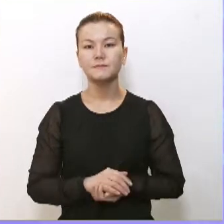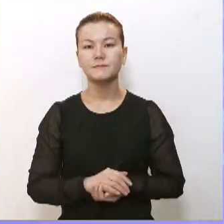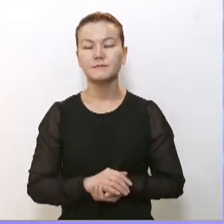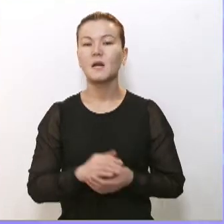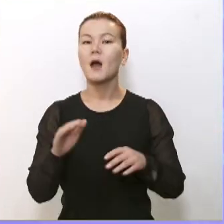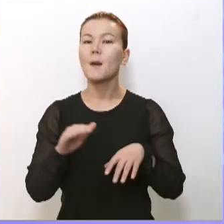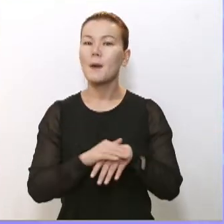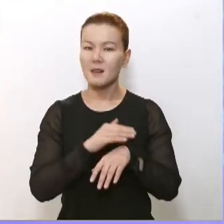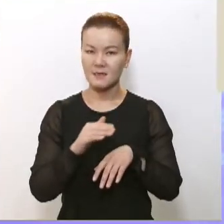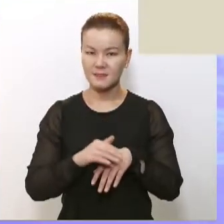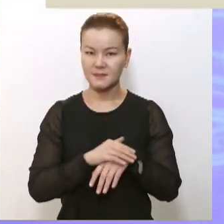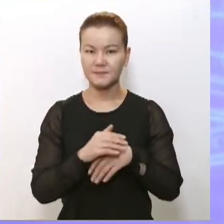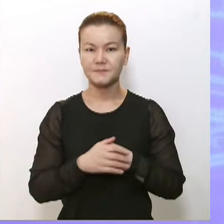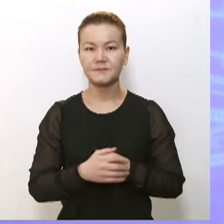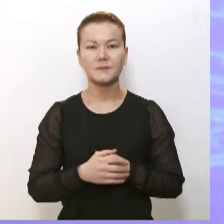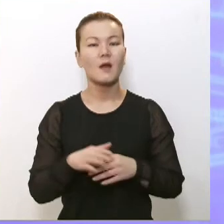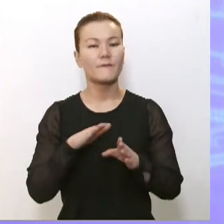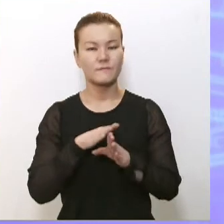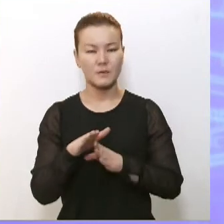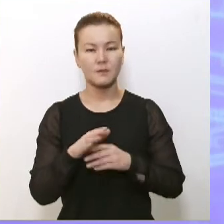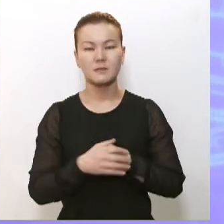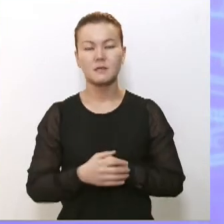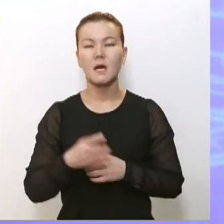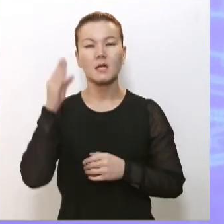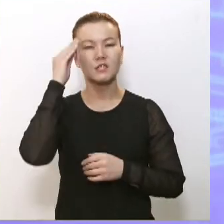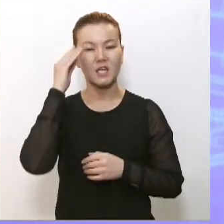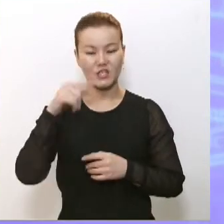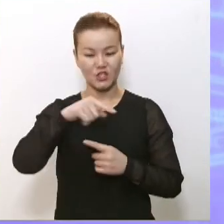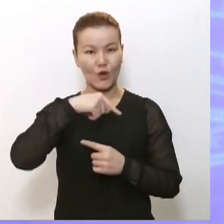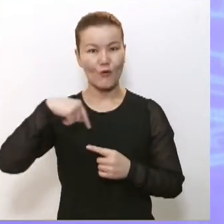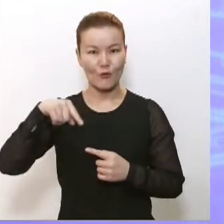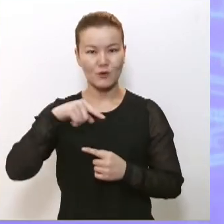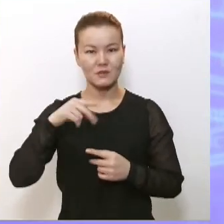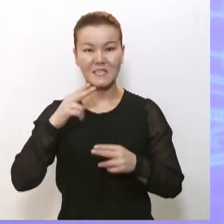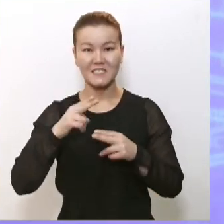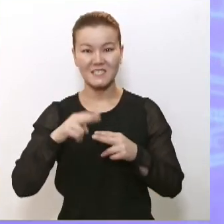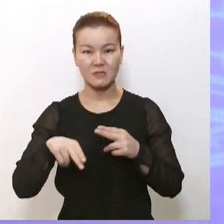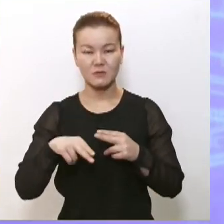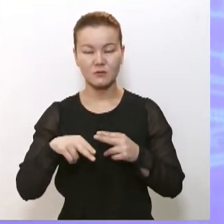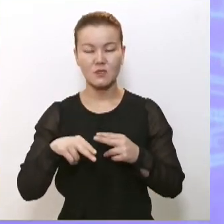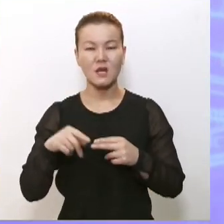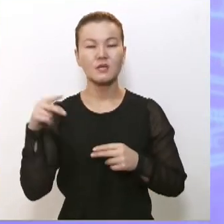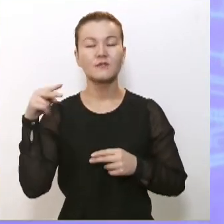молодцы выполнили значит кольца исчезнут в